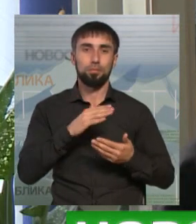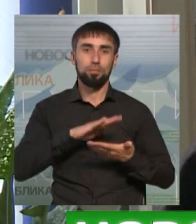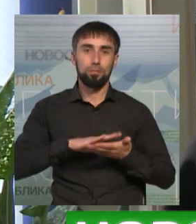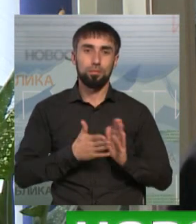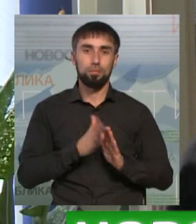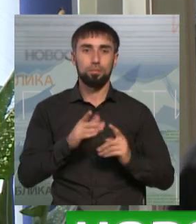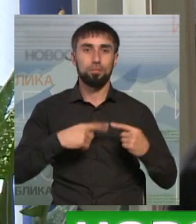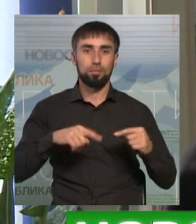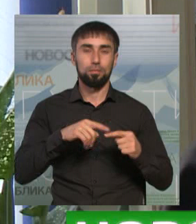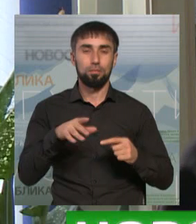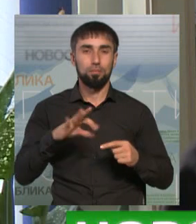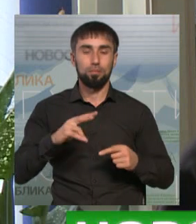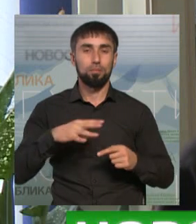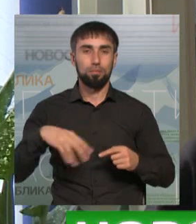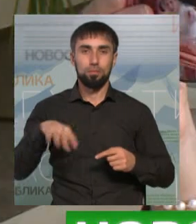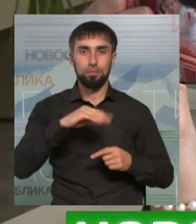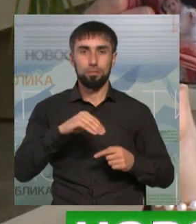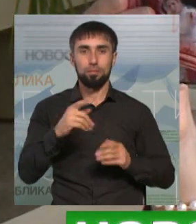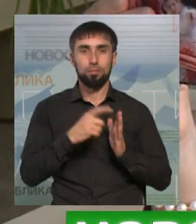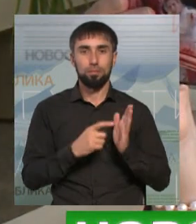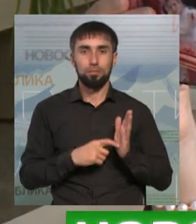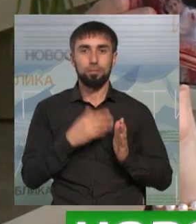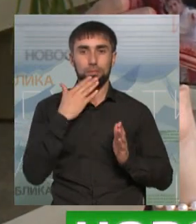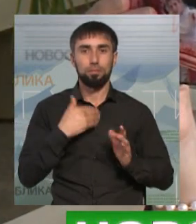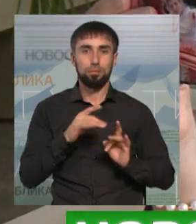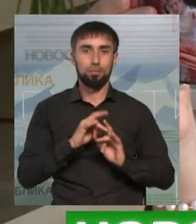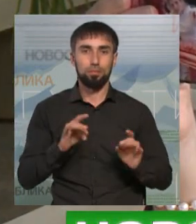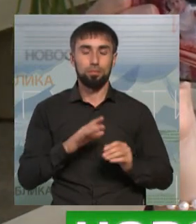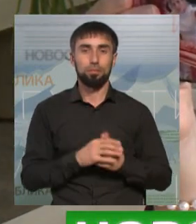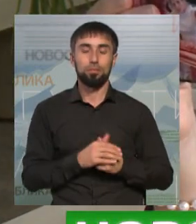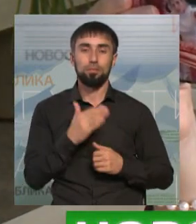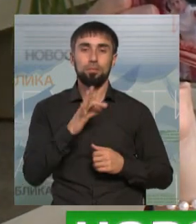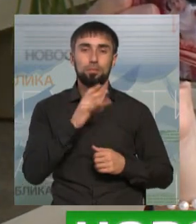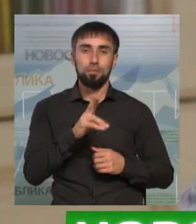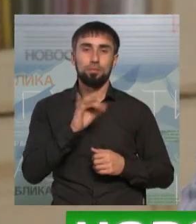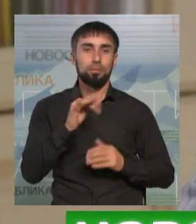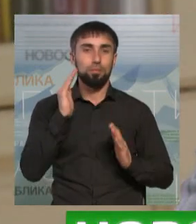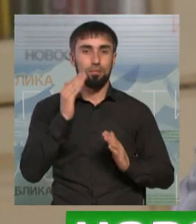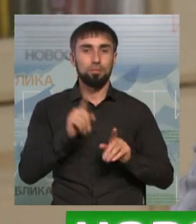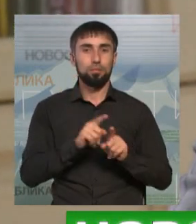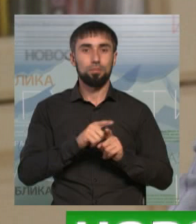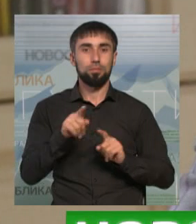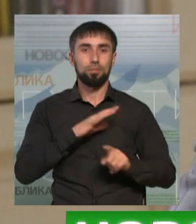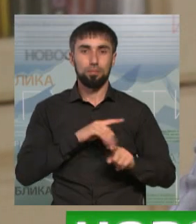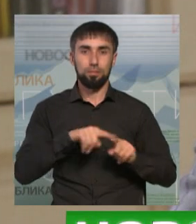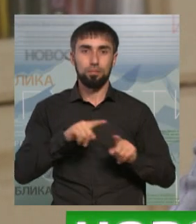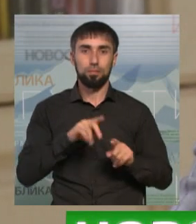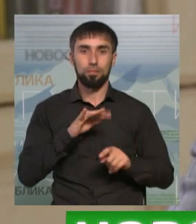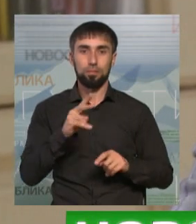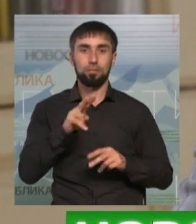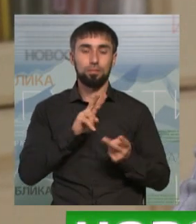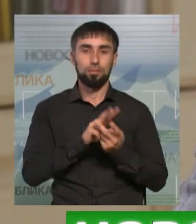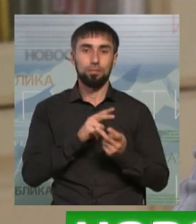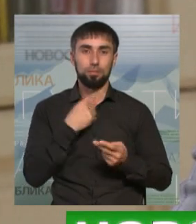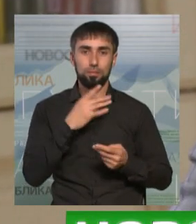Вот он с разных сторон раскрывает тему любви. Интерес Бунина к Востоку мусульманам впечатляет и религиозных деятелей. Сегодня на встрече